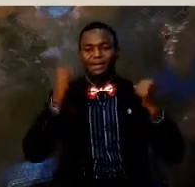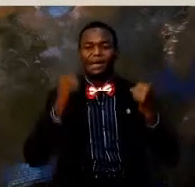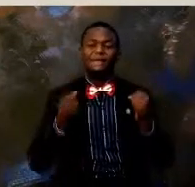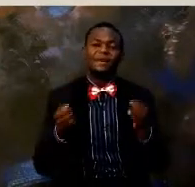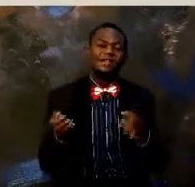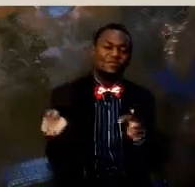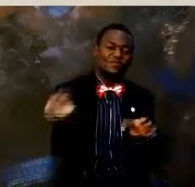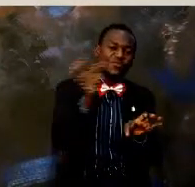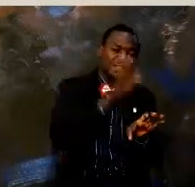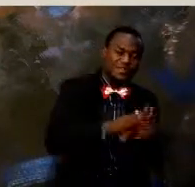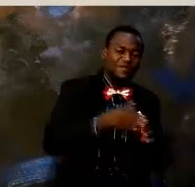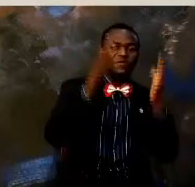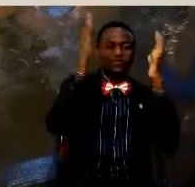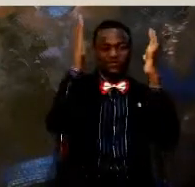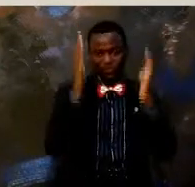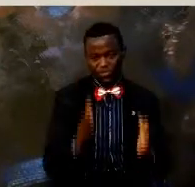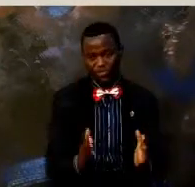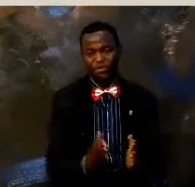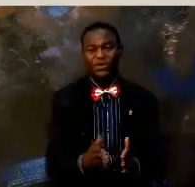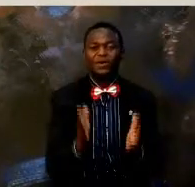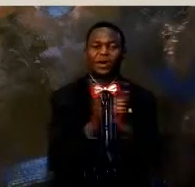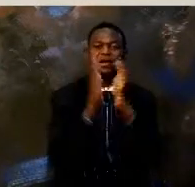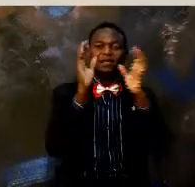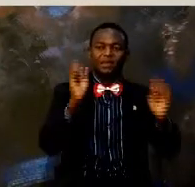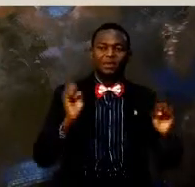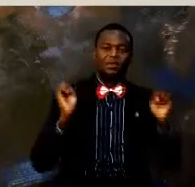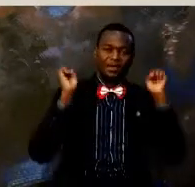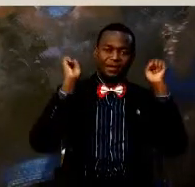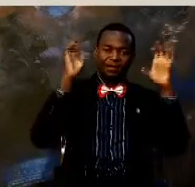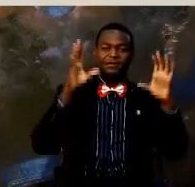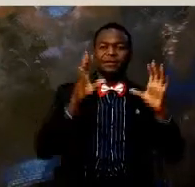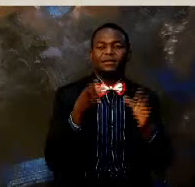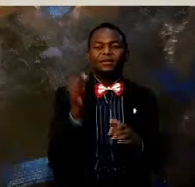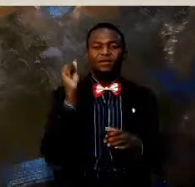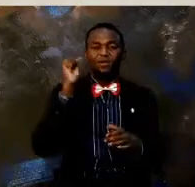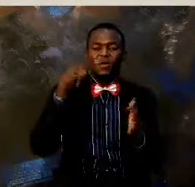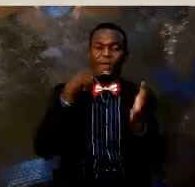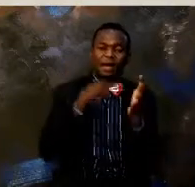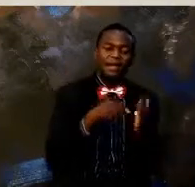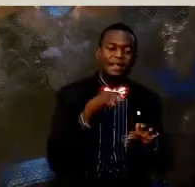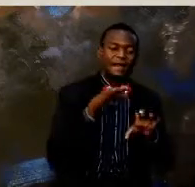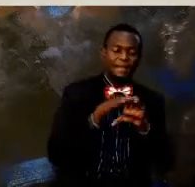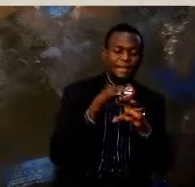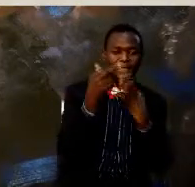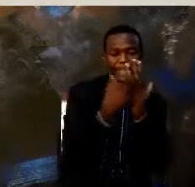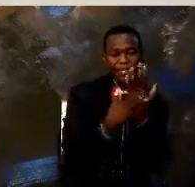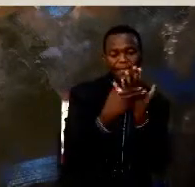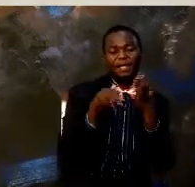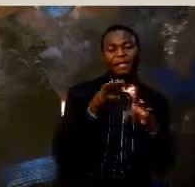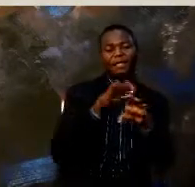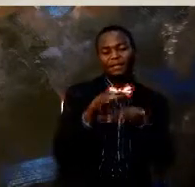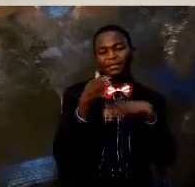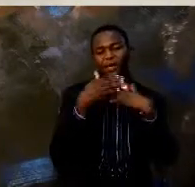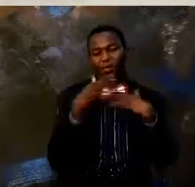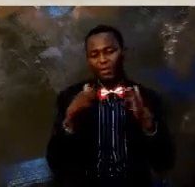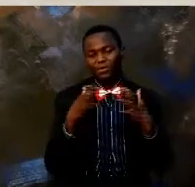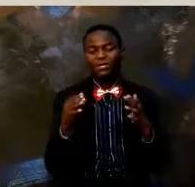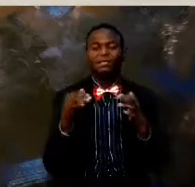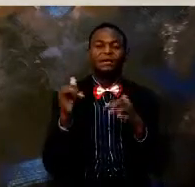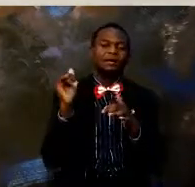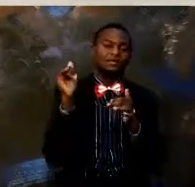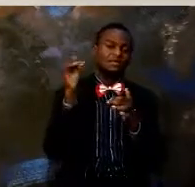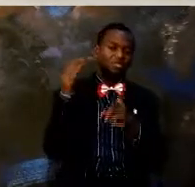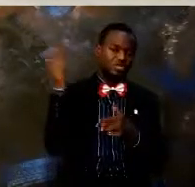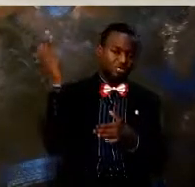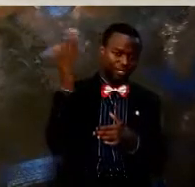designer, mbunifu mkuu. Haleluya. Ndio maana Biblia inaeleza habari hizi wazi kabisa katika Injili ya Yohana sura ya